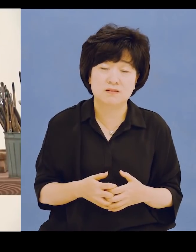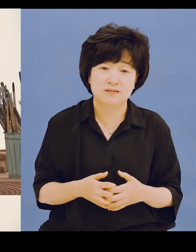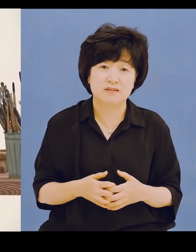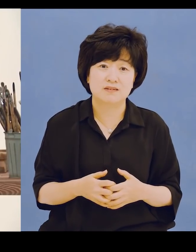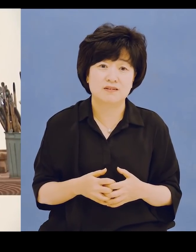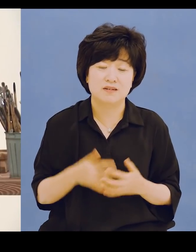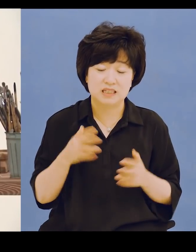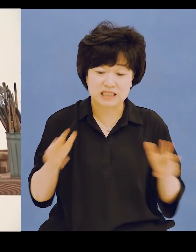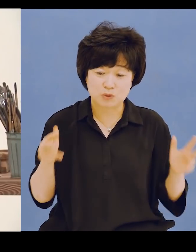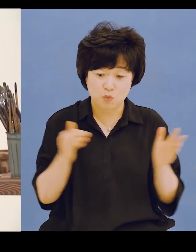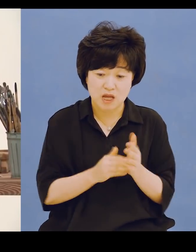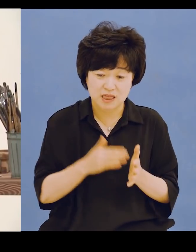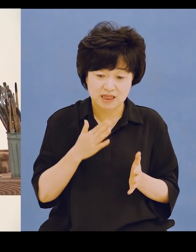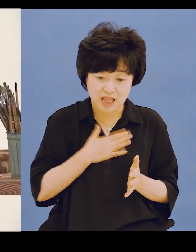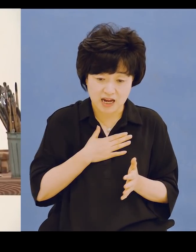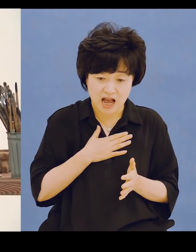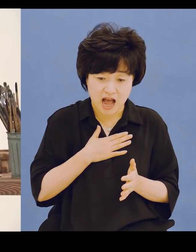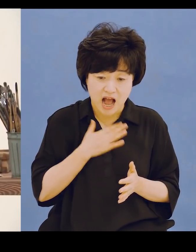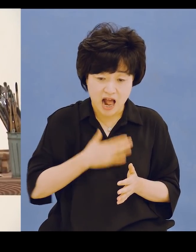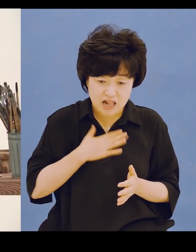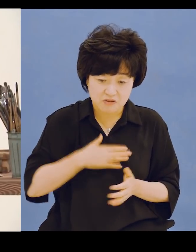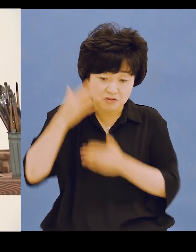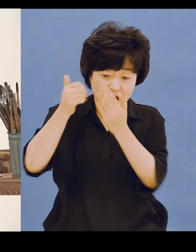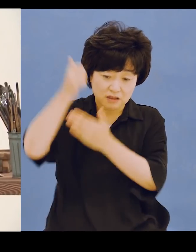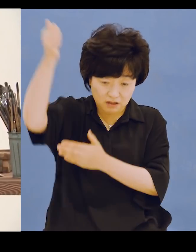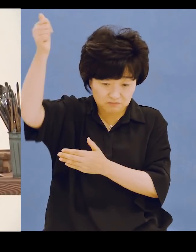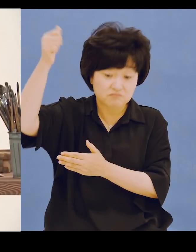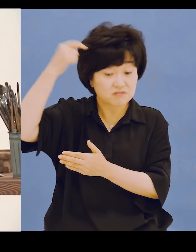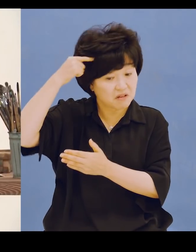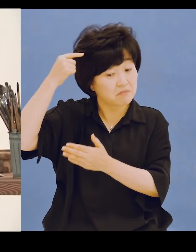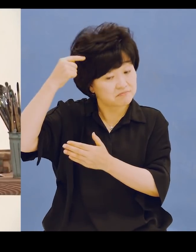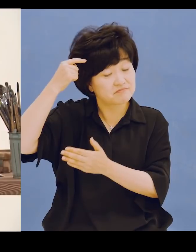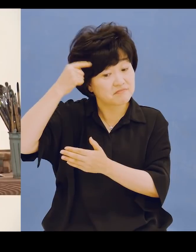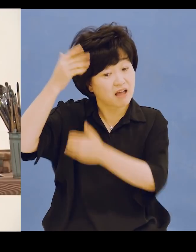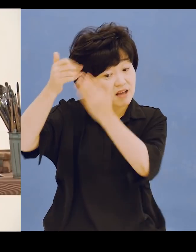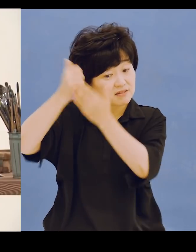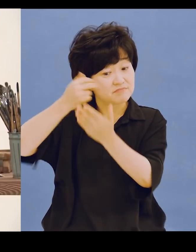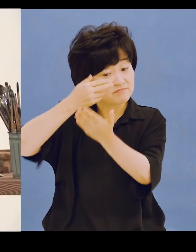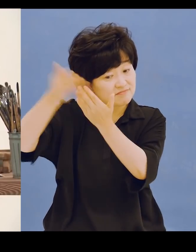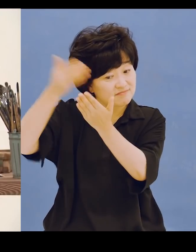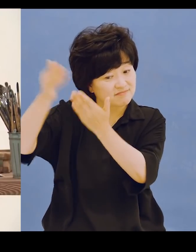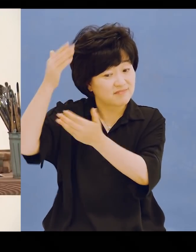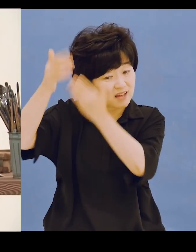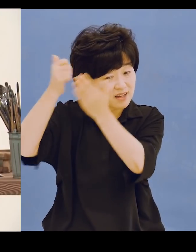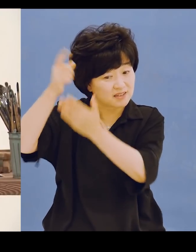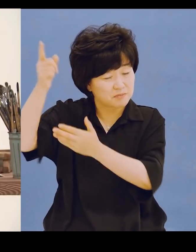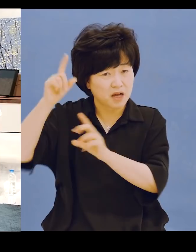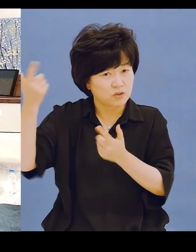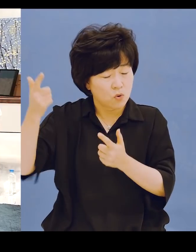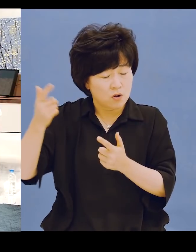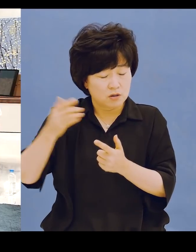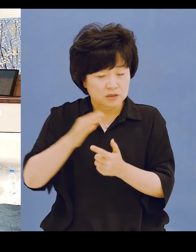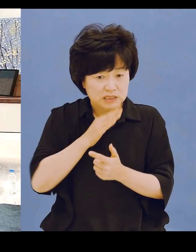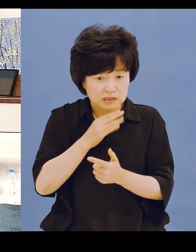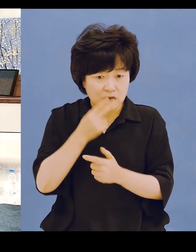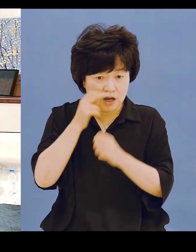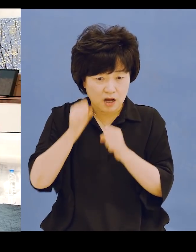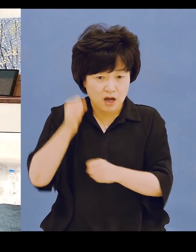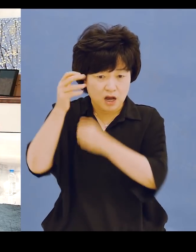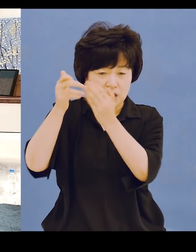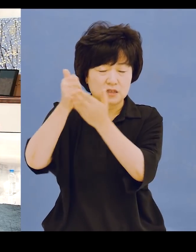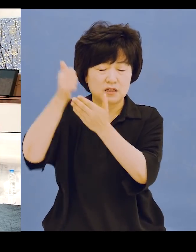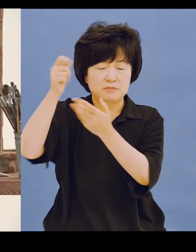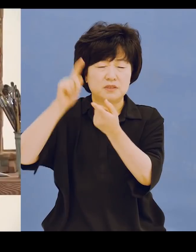같아요. 예. 그동안에 내가 생각해왔던 하나님과 믿고 있던 하나님에 대해서 다시 한번 또 오늘 생각해보는